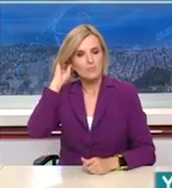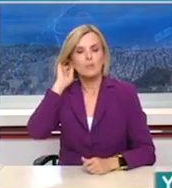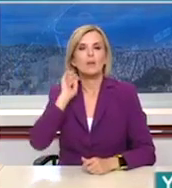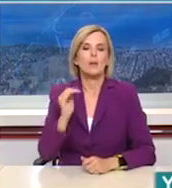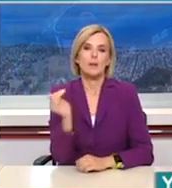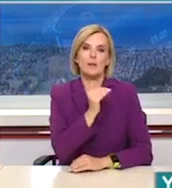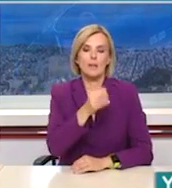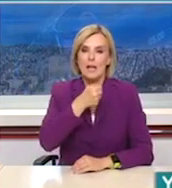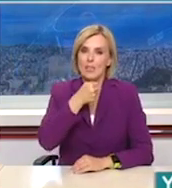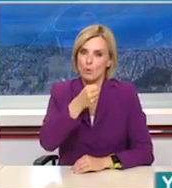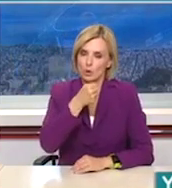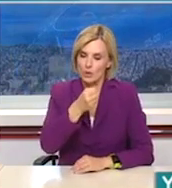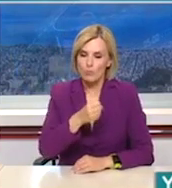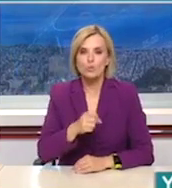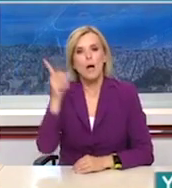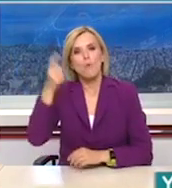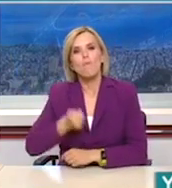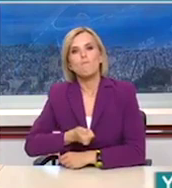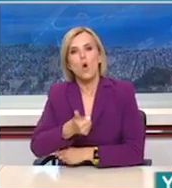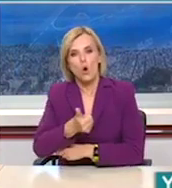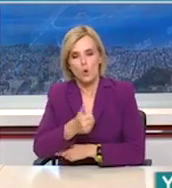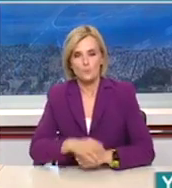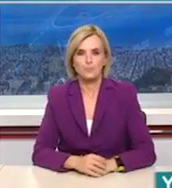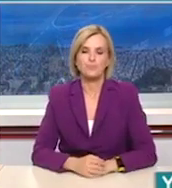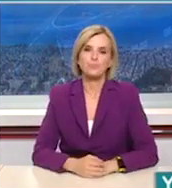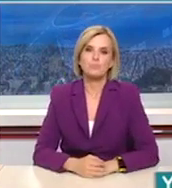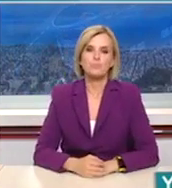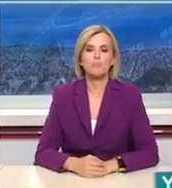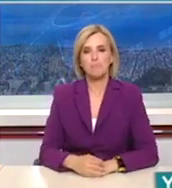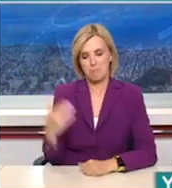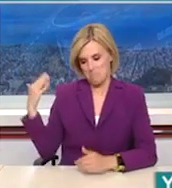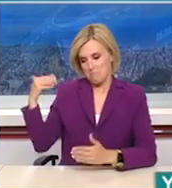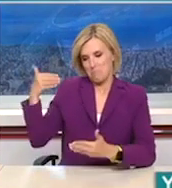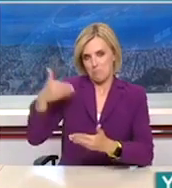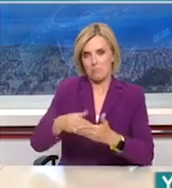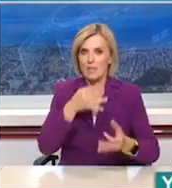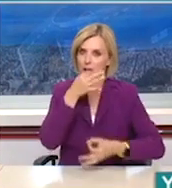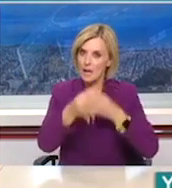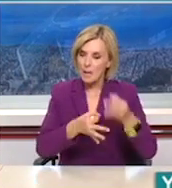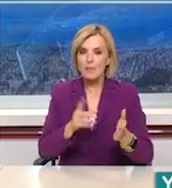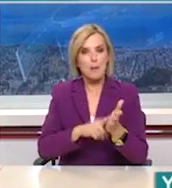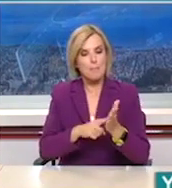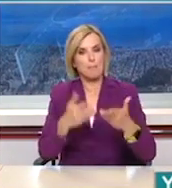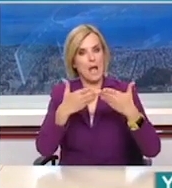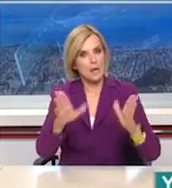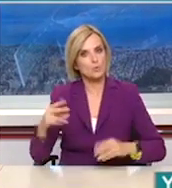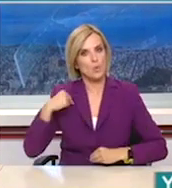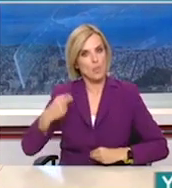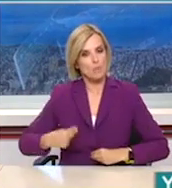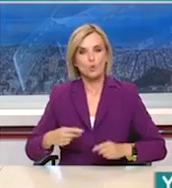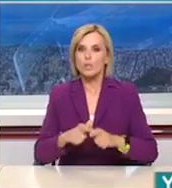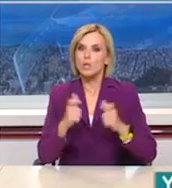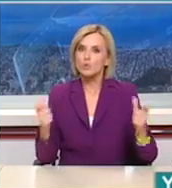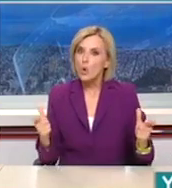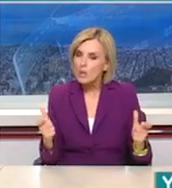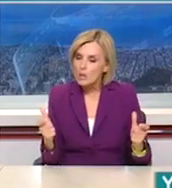mononews.gr. Κύριε καθηγητά, πρόσφατα μας παραθέσατε όλα τα επιχειρήματα που συνηγορούν υπέρ της επαναλειτουργίας των δημοτικών σχολείων. Τα ωφέλη αυτά